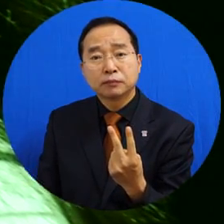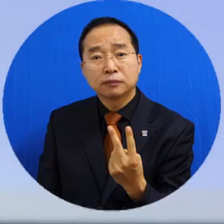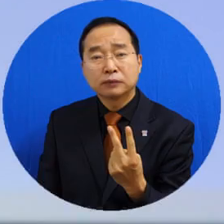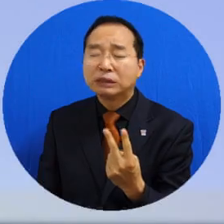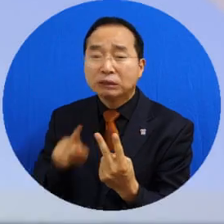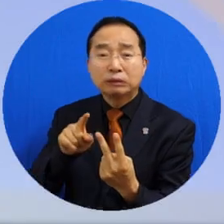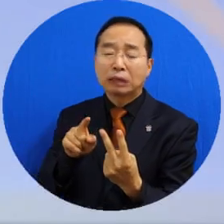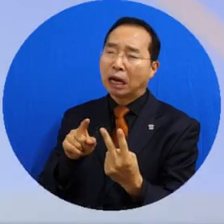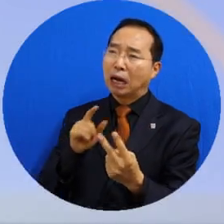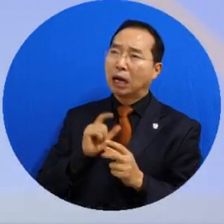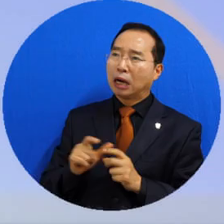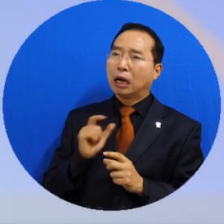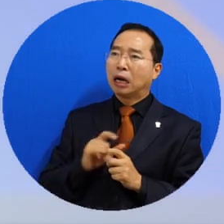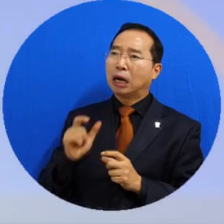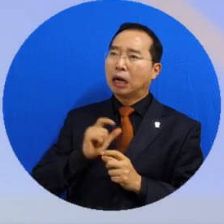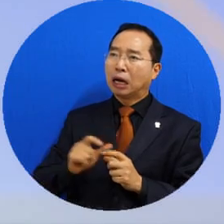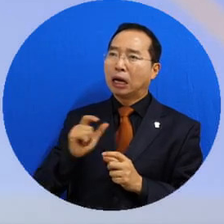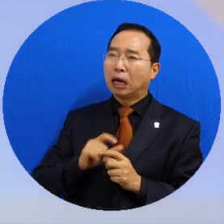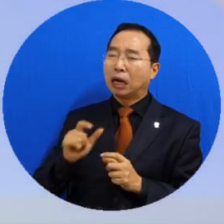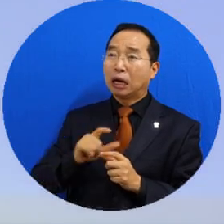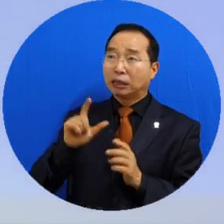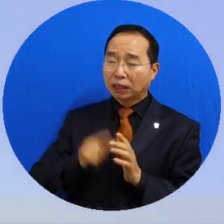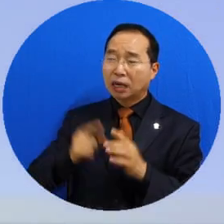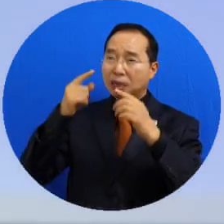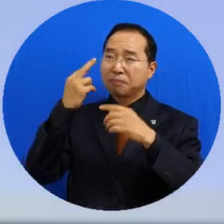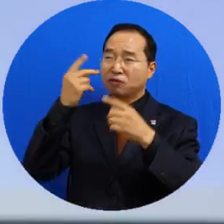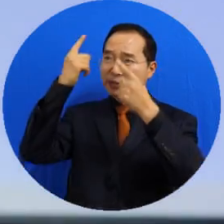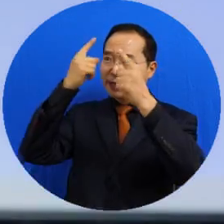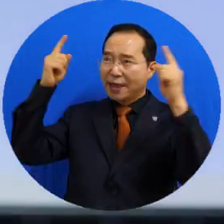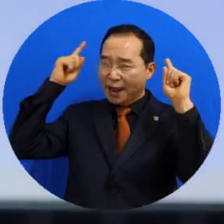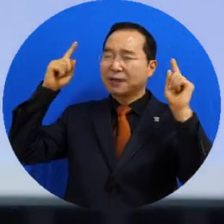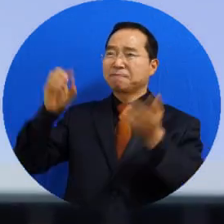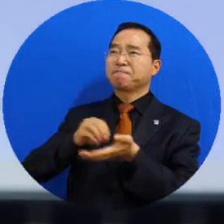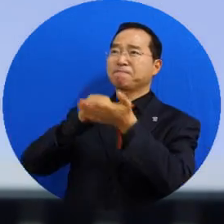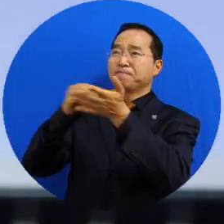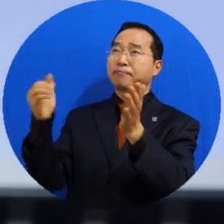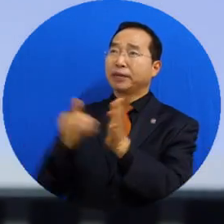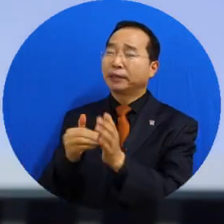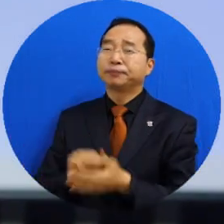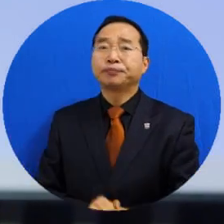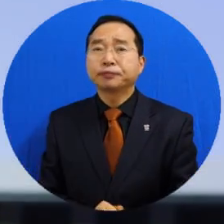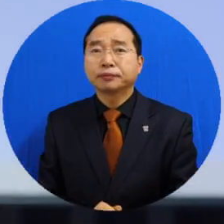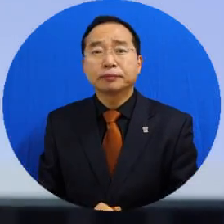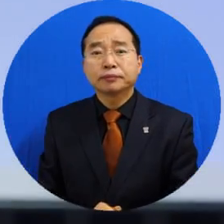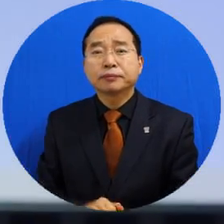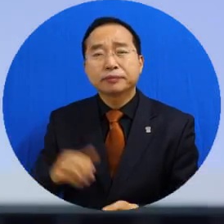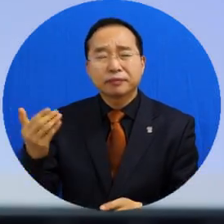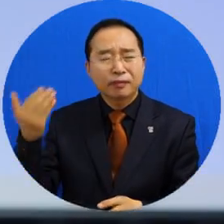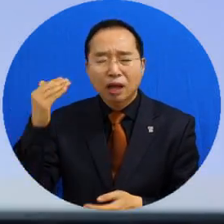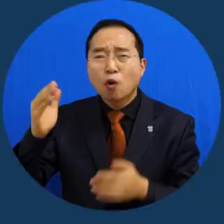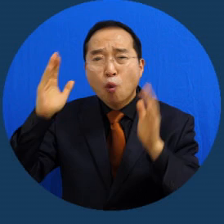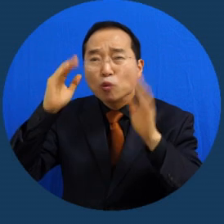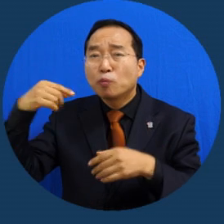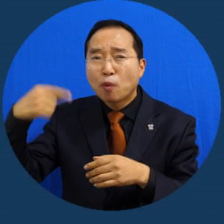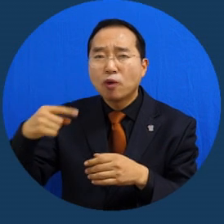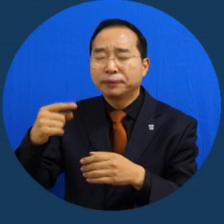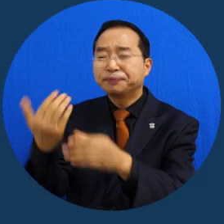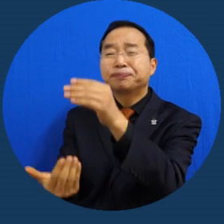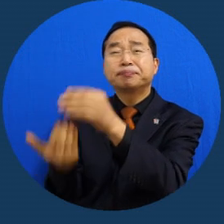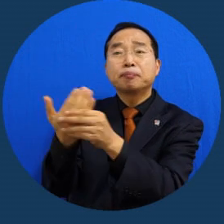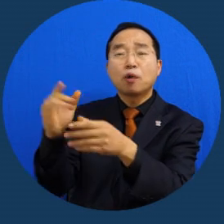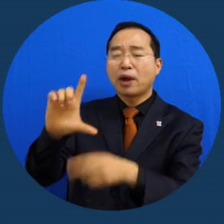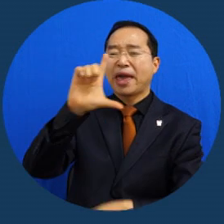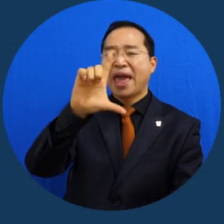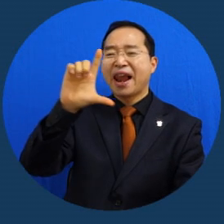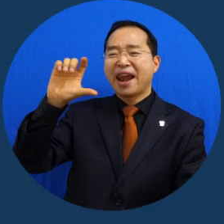이런 문제로 되게 고민을 하고 있다가 미국 대학을 딱 갔는데 대학교에서 이 사건에 대해서 배우게 됐어요.